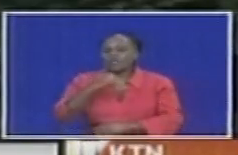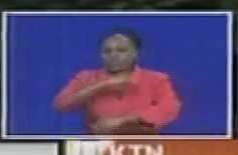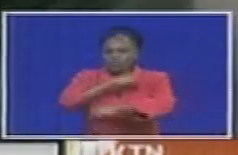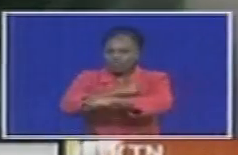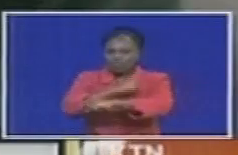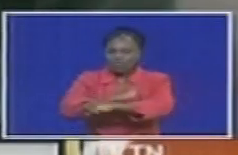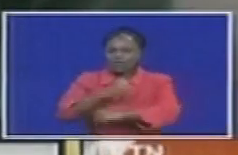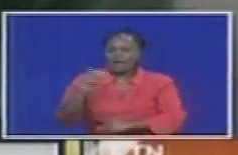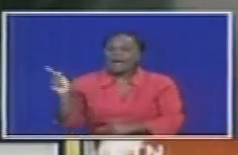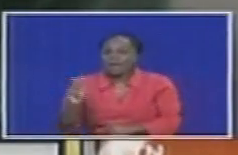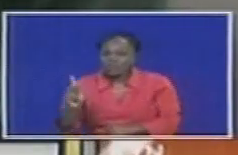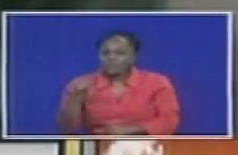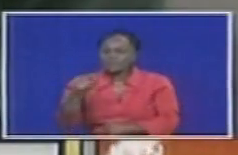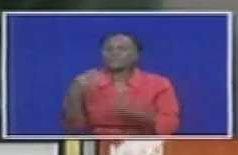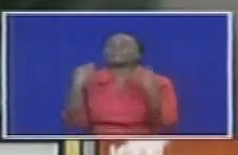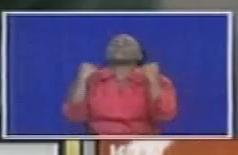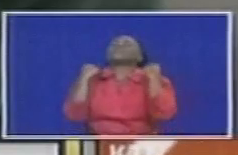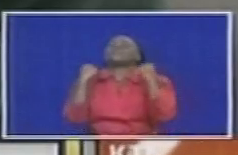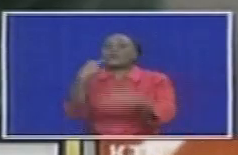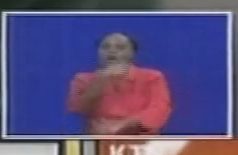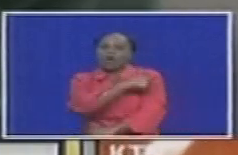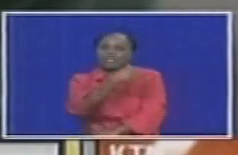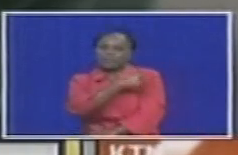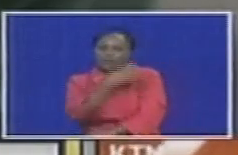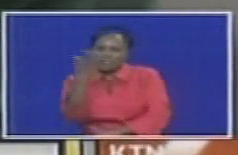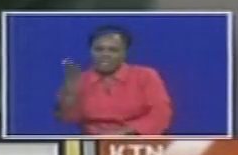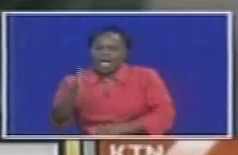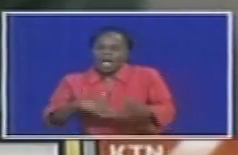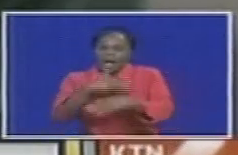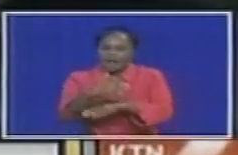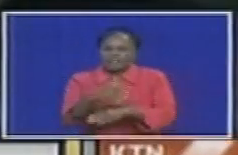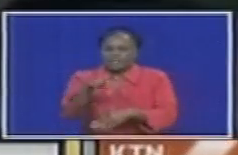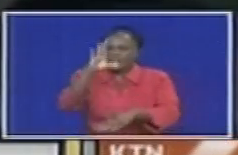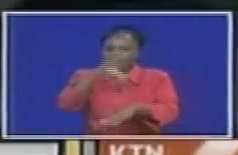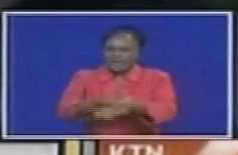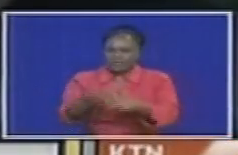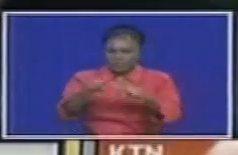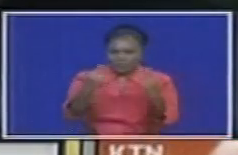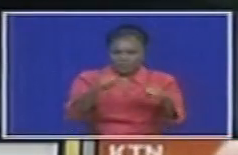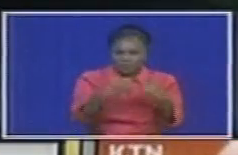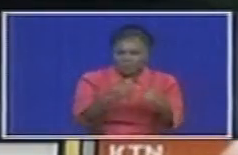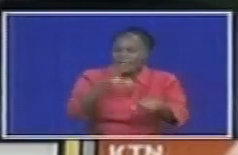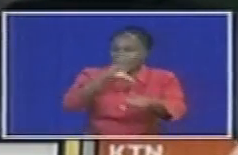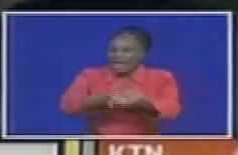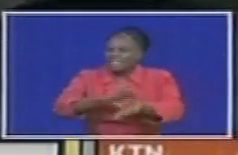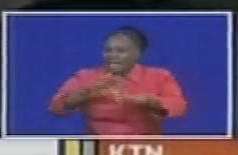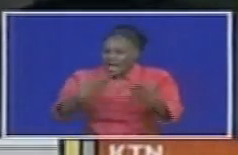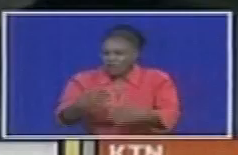Kangundo. Alilazwa jana katika hospitali hiyo ya Kangundo baada ya kupokea majeraha yanayodaiwa